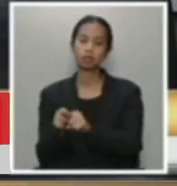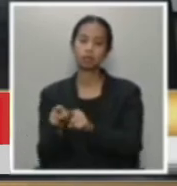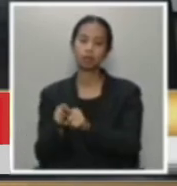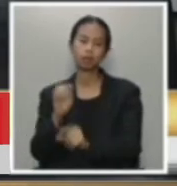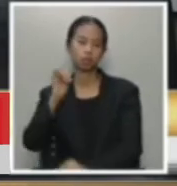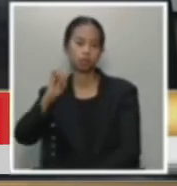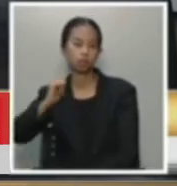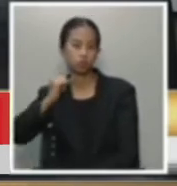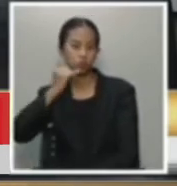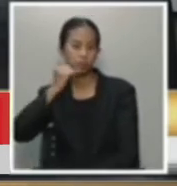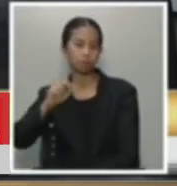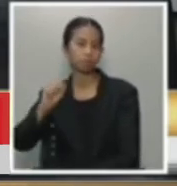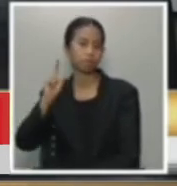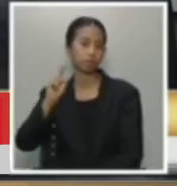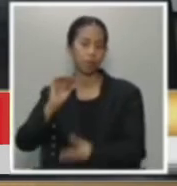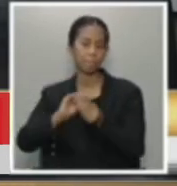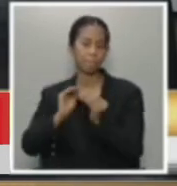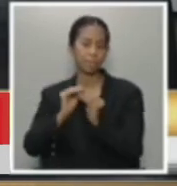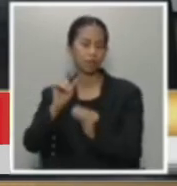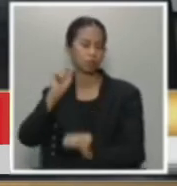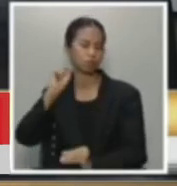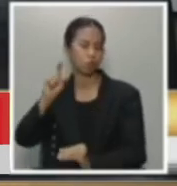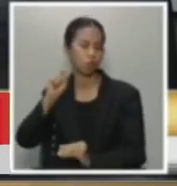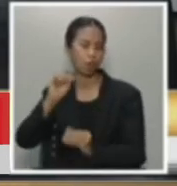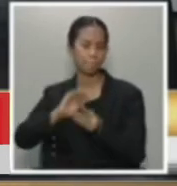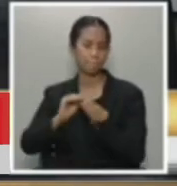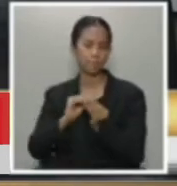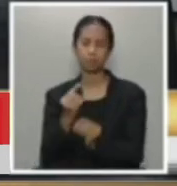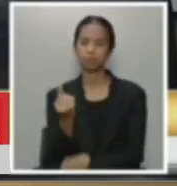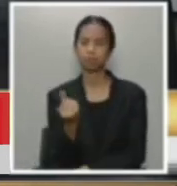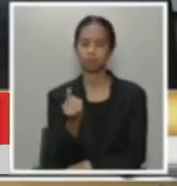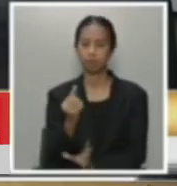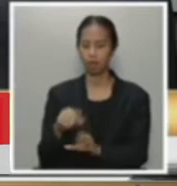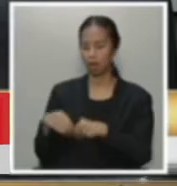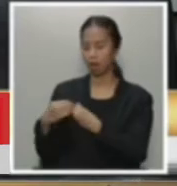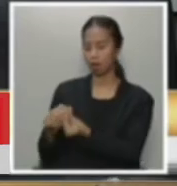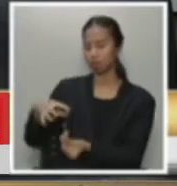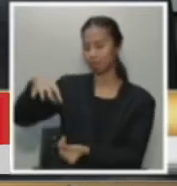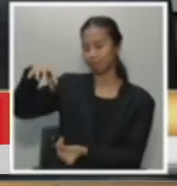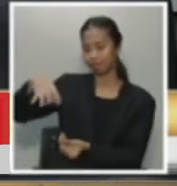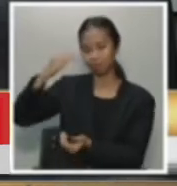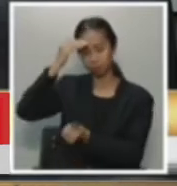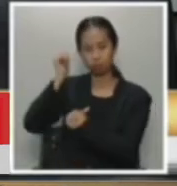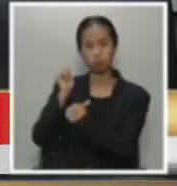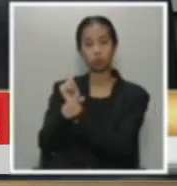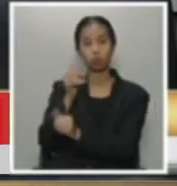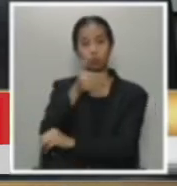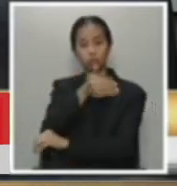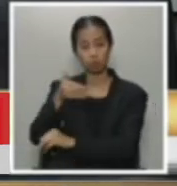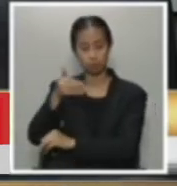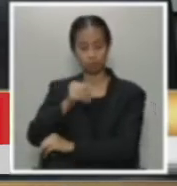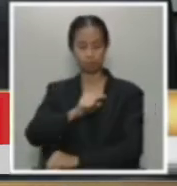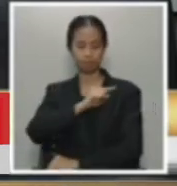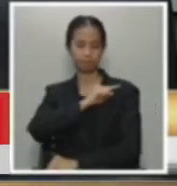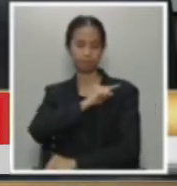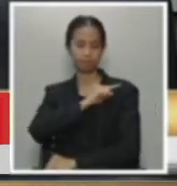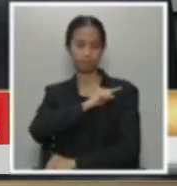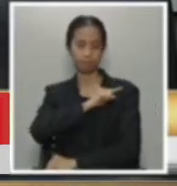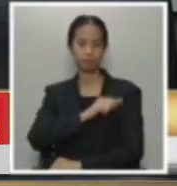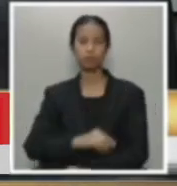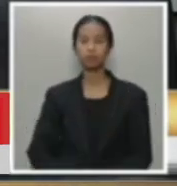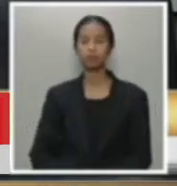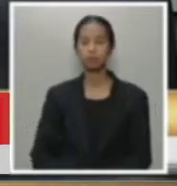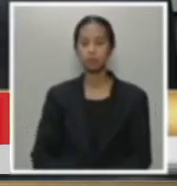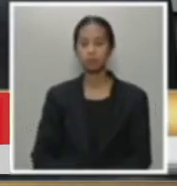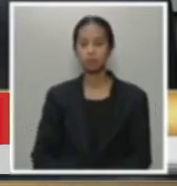เฉินหมายเลขฉุกเฉินเบอร์เดียวซึ่งให้สำนักงานตำรวจแห่งชาติเป็นผู้ที่รับมาดูแล